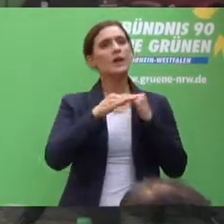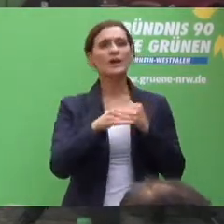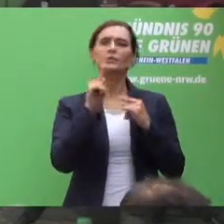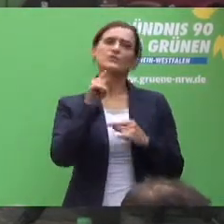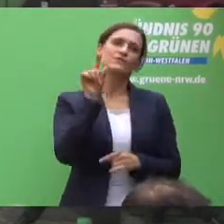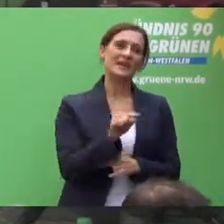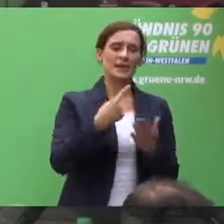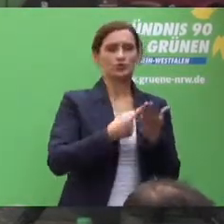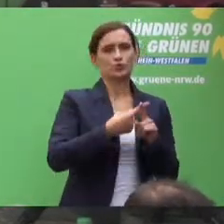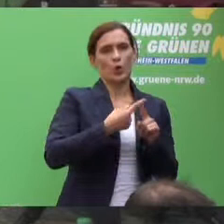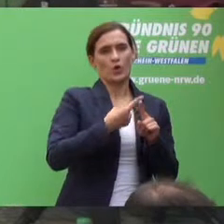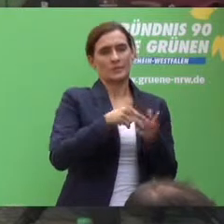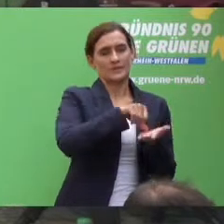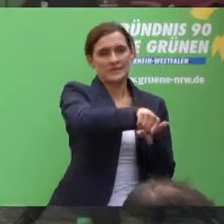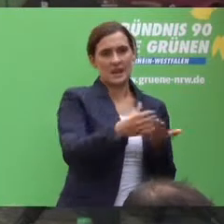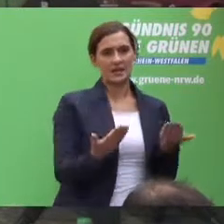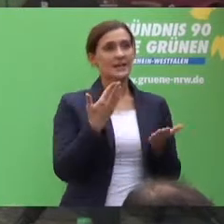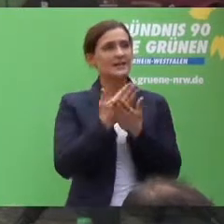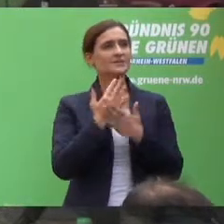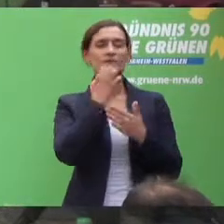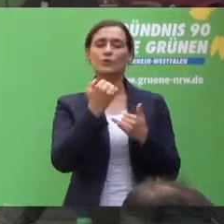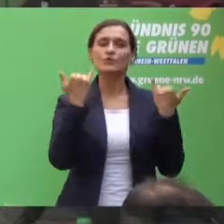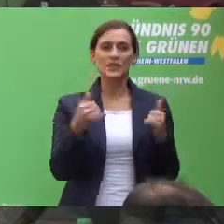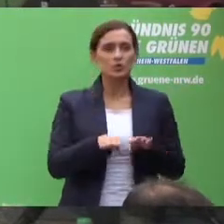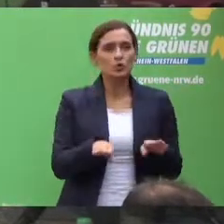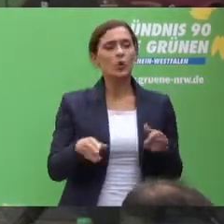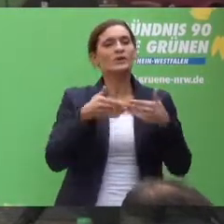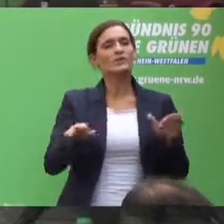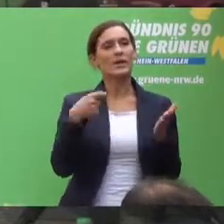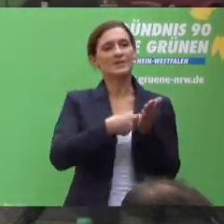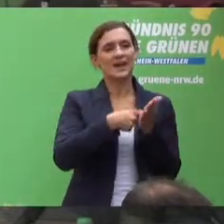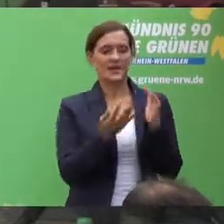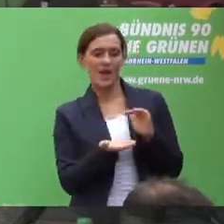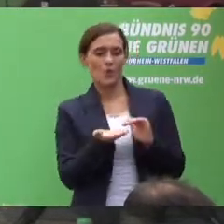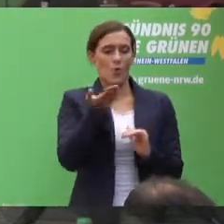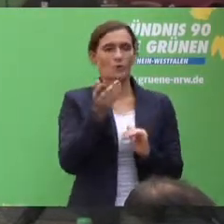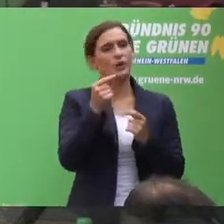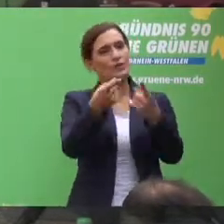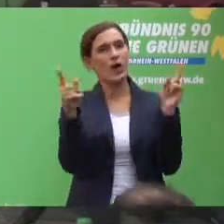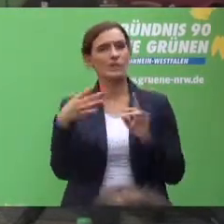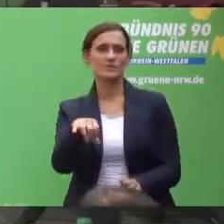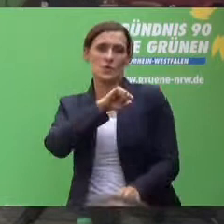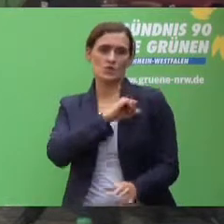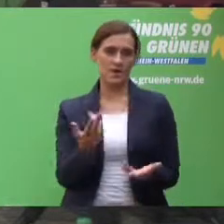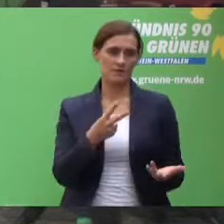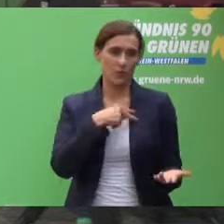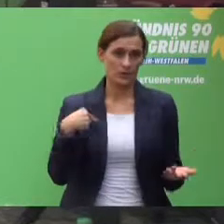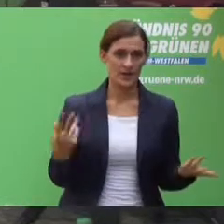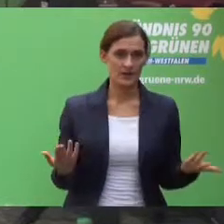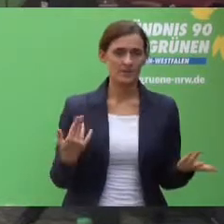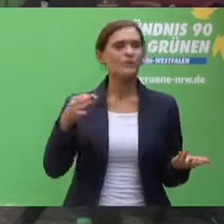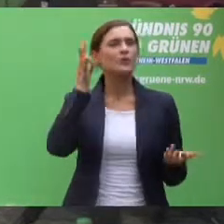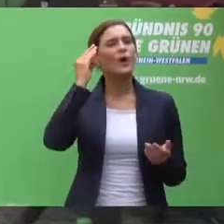bezahlen. Deswegen wollen wir den Grundfreibetrag erhöhen. Da haben alle etwas von. Was will Frau Merkel